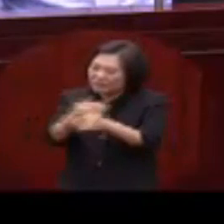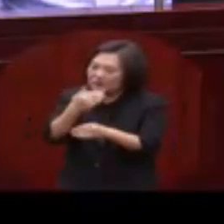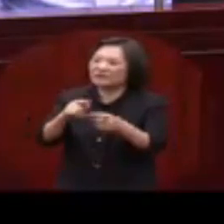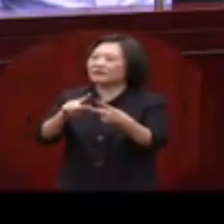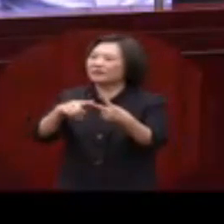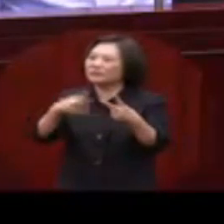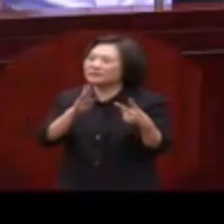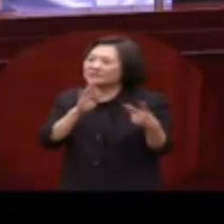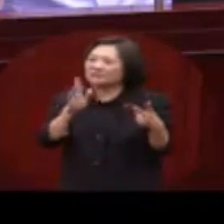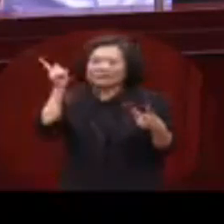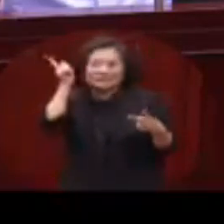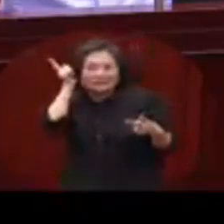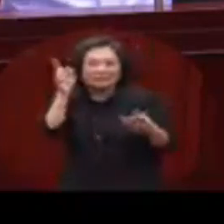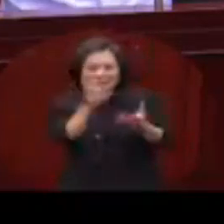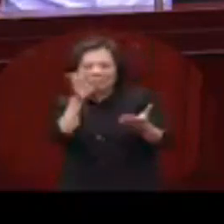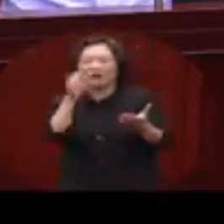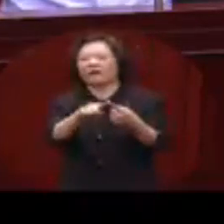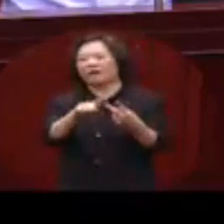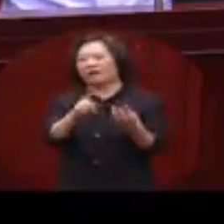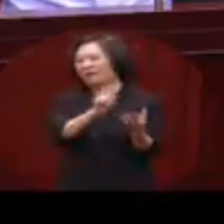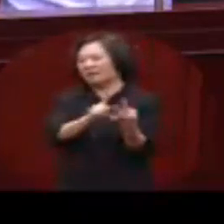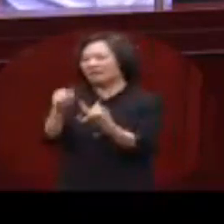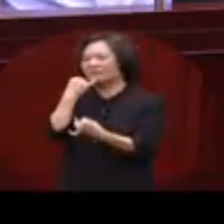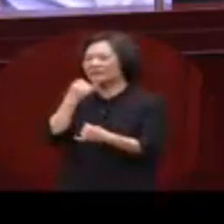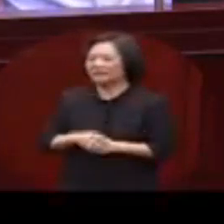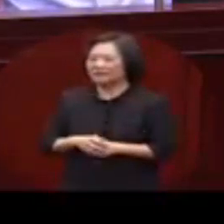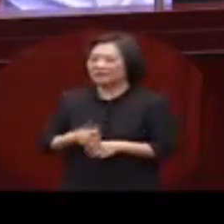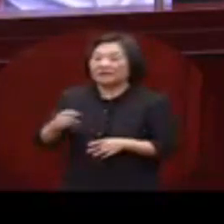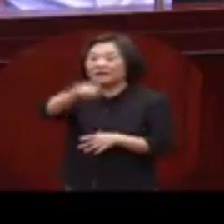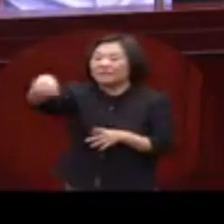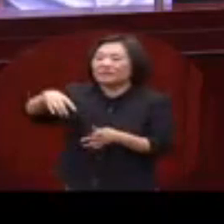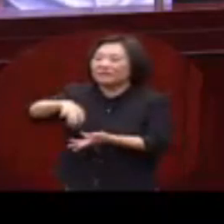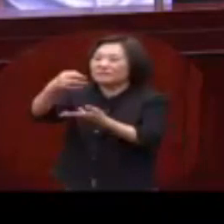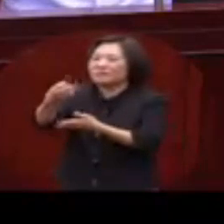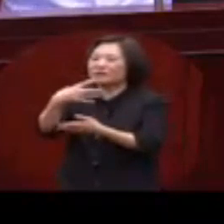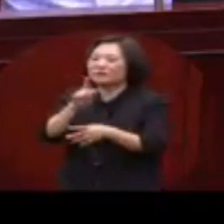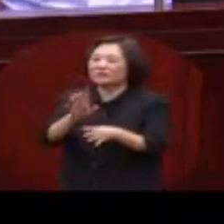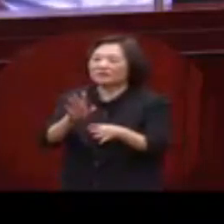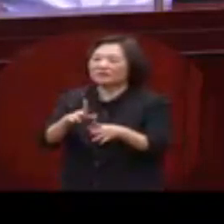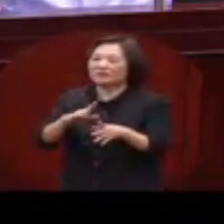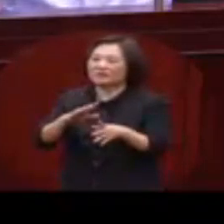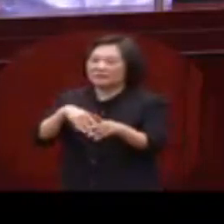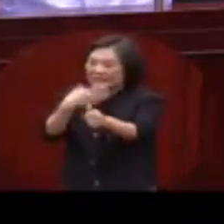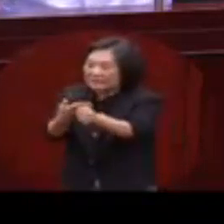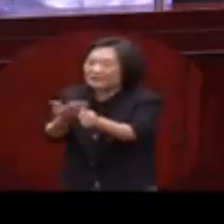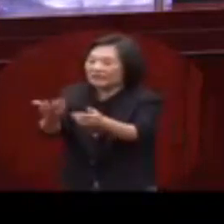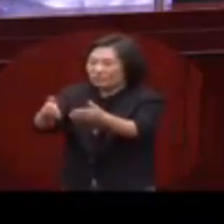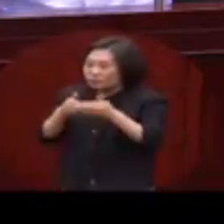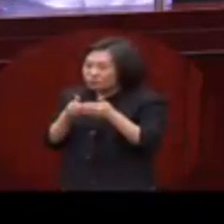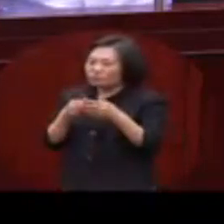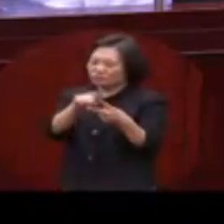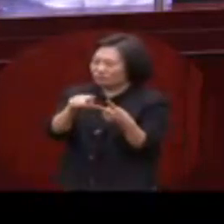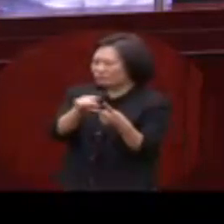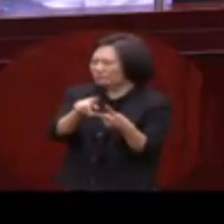台北市在推无线金交易。这个今天很多议员在讲东区的问题啊，坦白讲哦，物